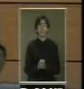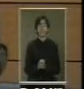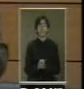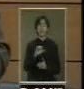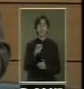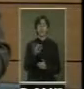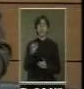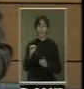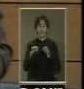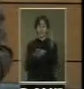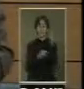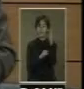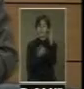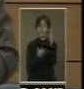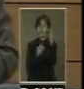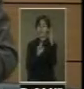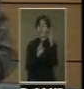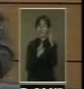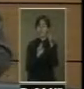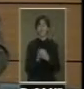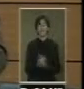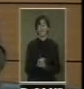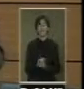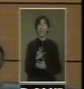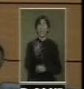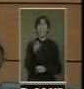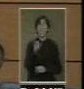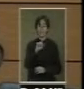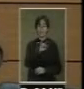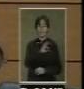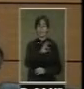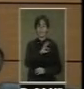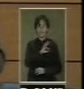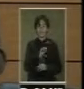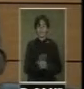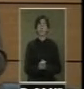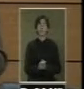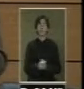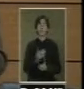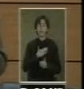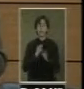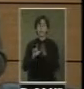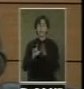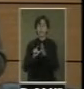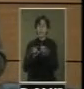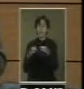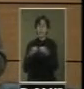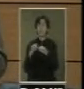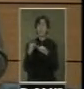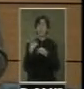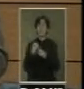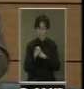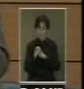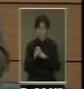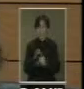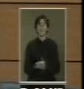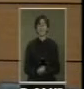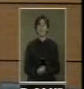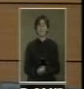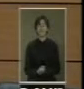ษฎรจังหวัดสุราษฎร์ธานีในฐานะสมาชิกรัฐสภาผมเป็นเลขาธิการพรรคประชาธิปัตย์ท่านประธานครับ